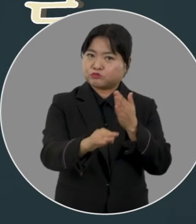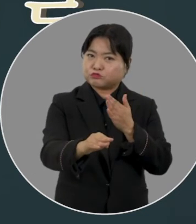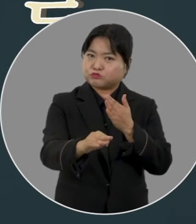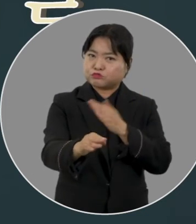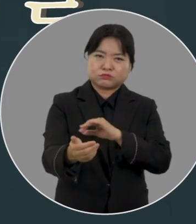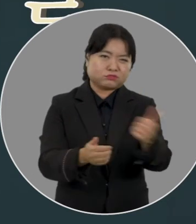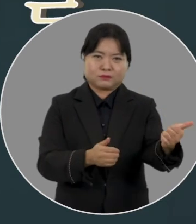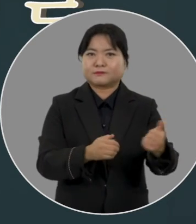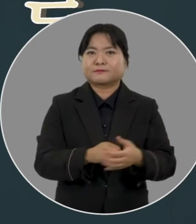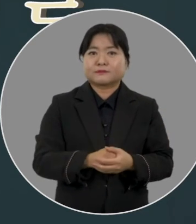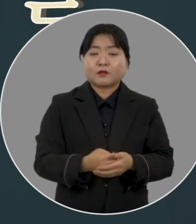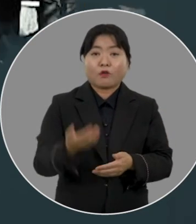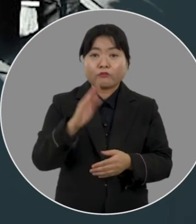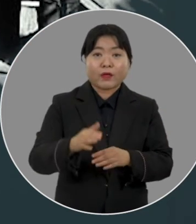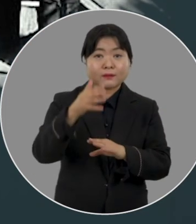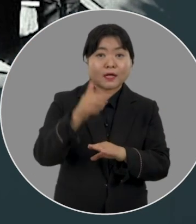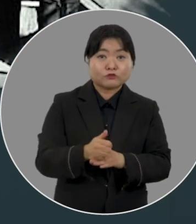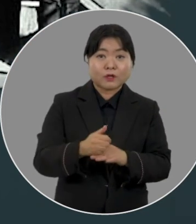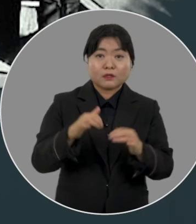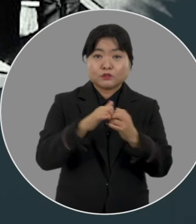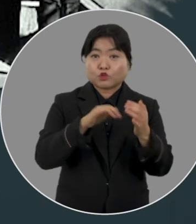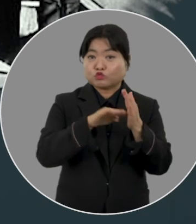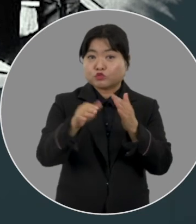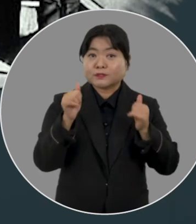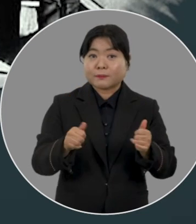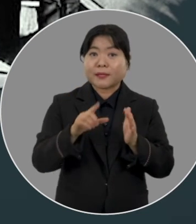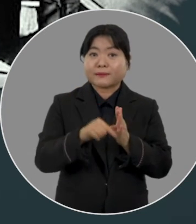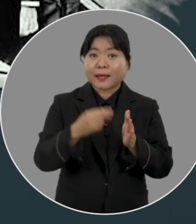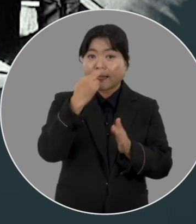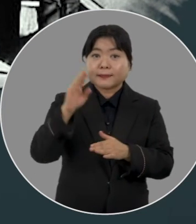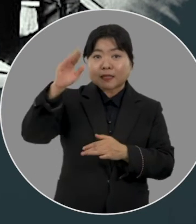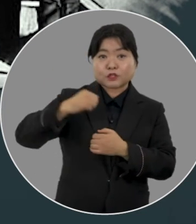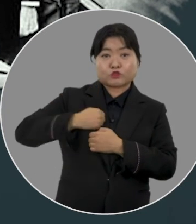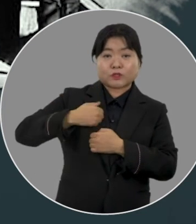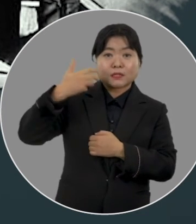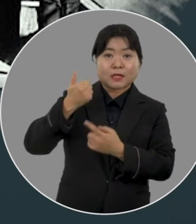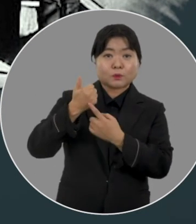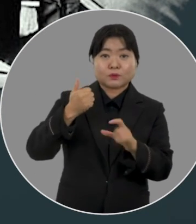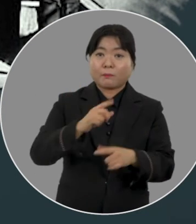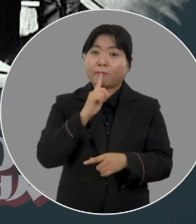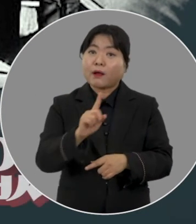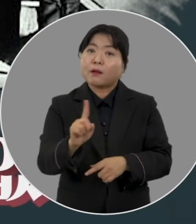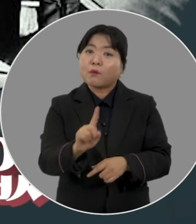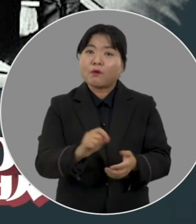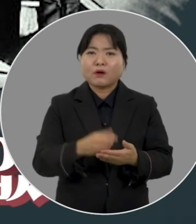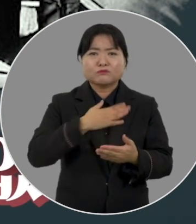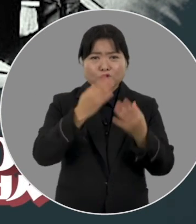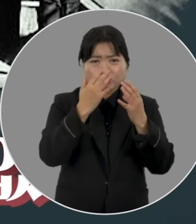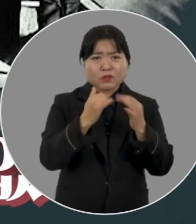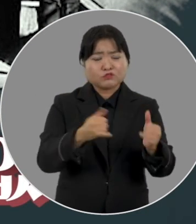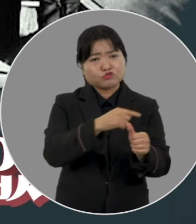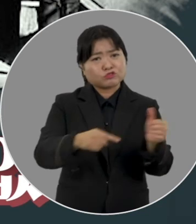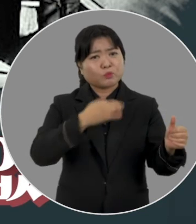잃게 돼요. 그런데 나중에 전후 재판에서 이 나치 친대 장교들이 이런 얘기를 해요. 나는 유대인 죽인